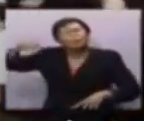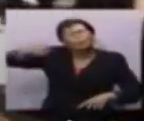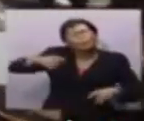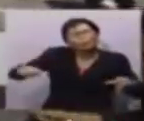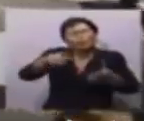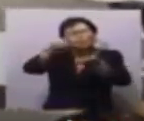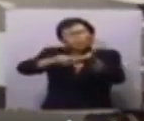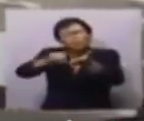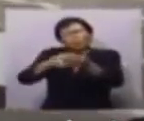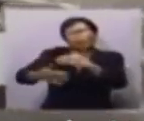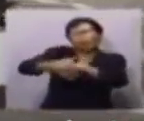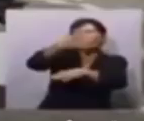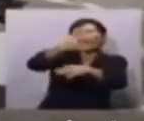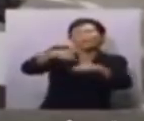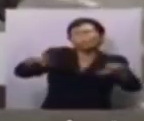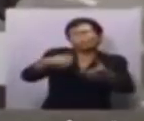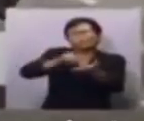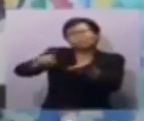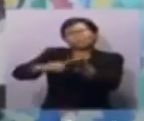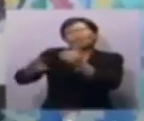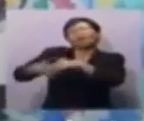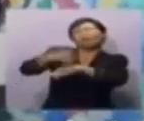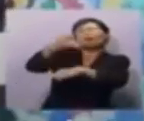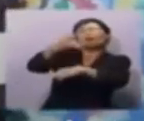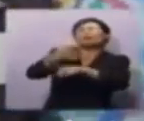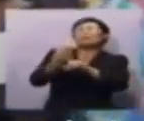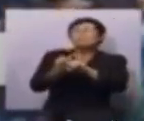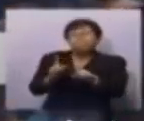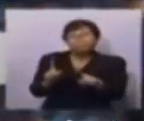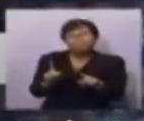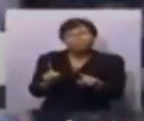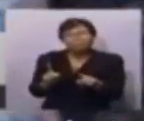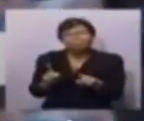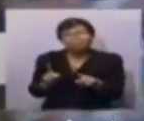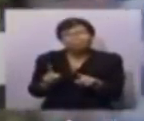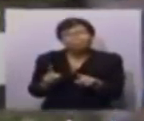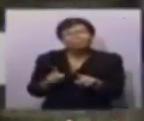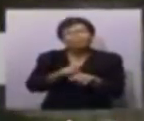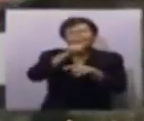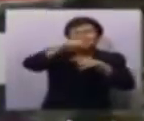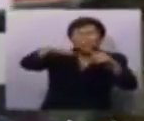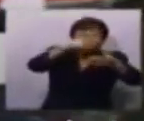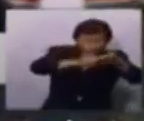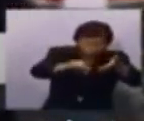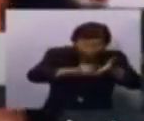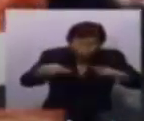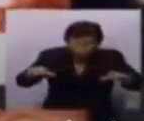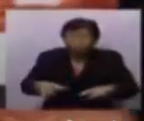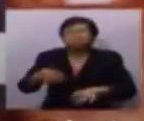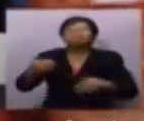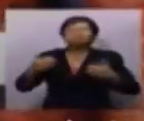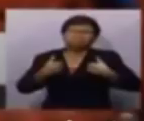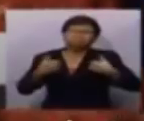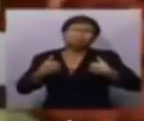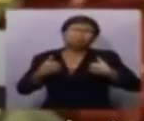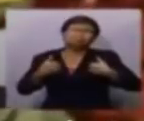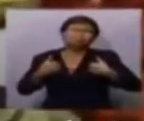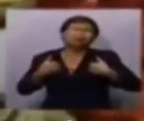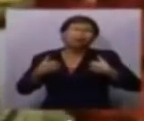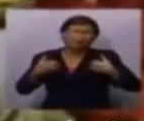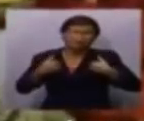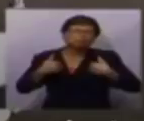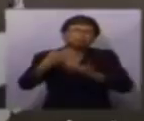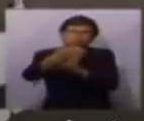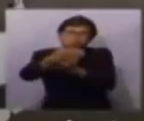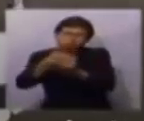membuat semakan lebih awal. Tetapi apabila semakan dibuat, ternyata ada yang